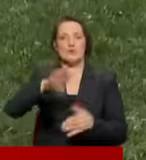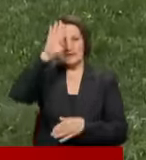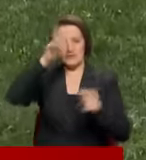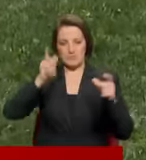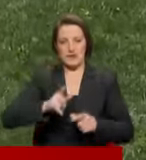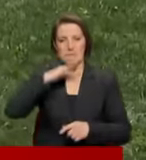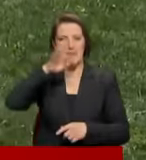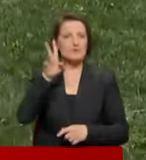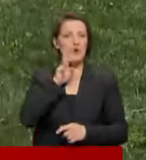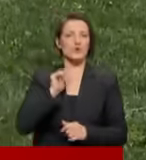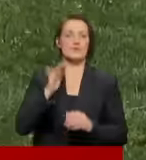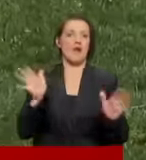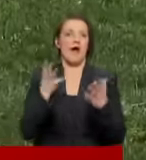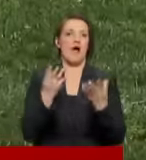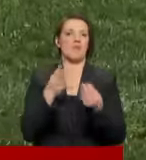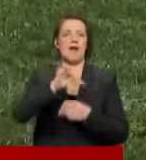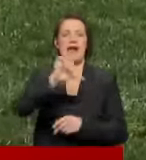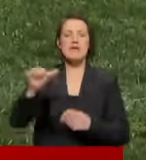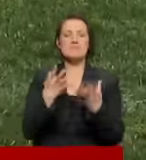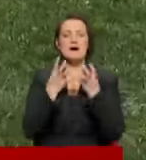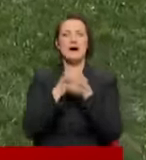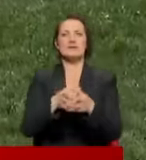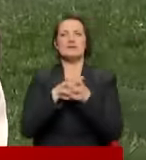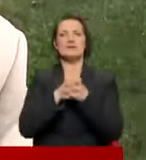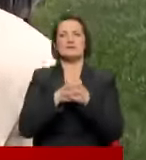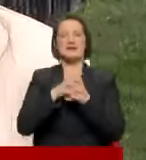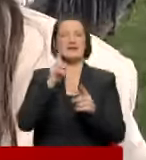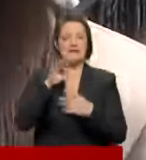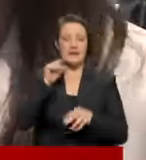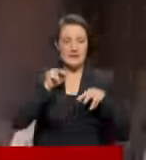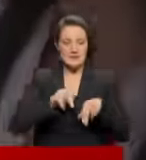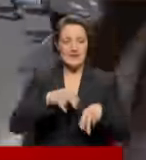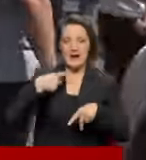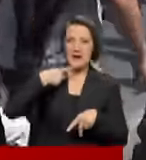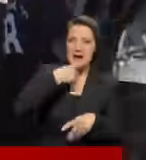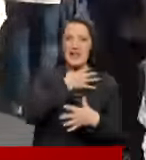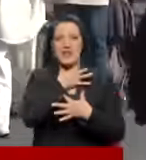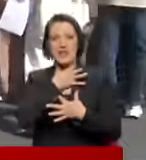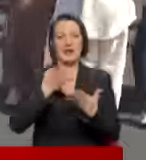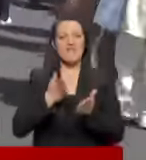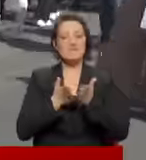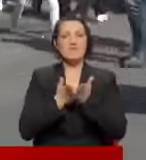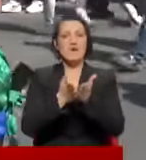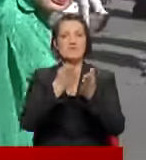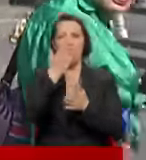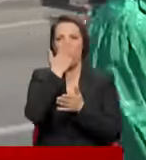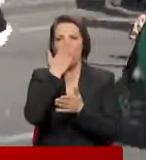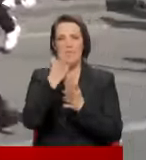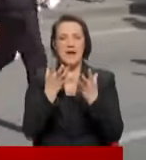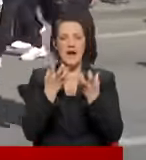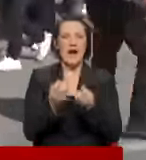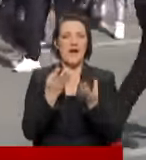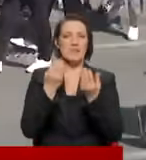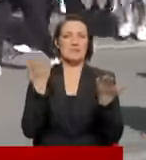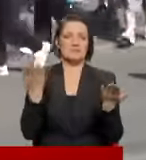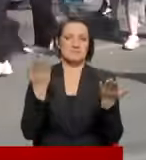İstanbul'da bayramın son günü daha da kalabalık. Eminönü tıklım tıklım. İnsanlar yürümekte dahi zorluk çekiyor. Vapur iskelelerinin önündeki